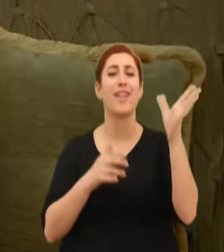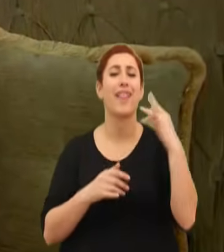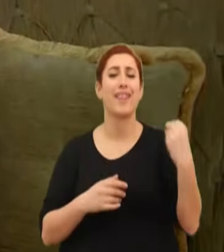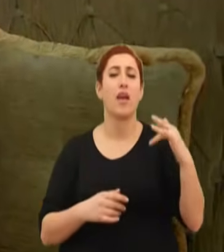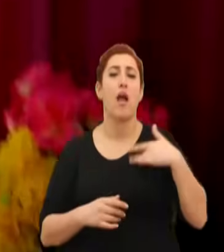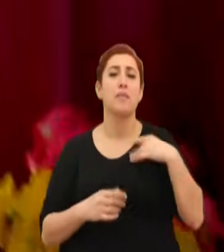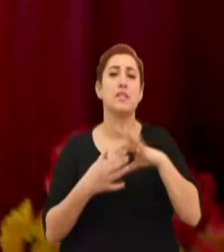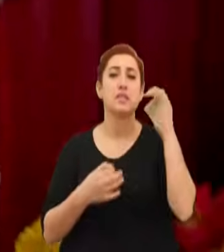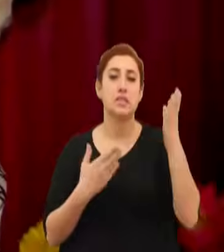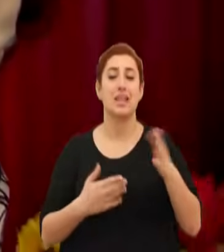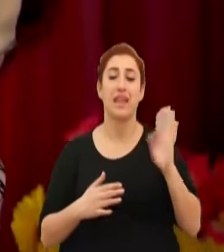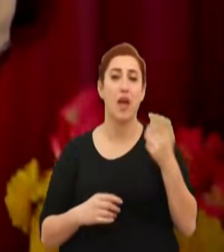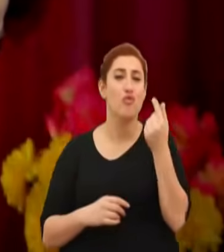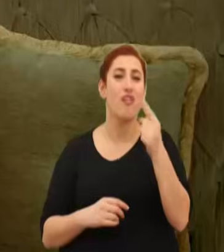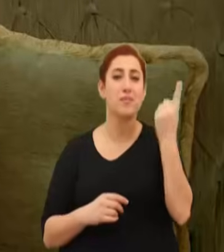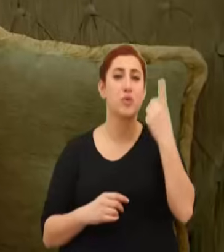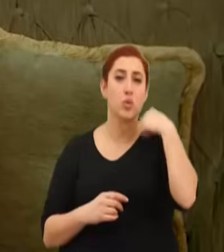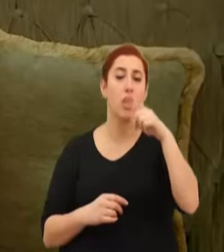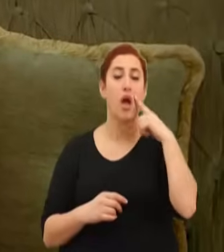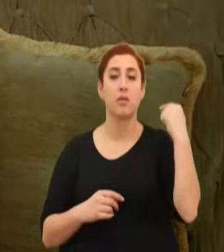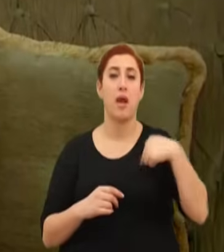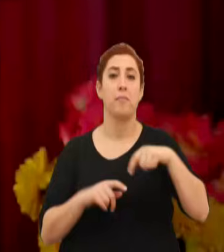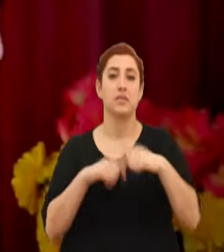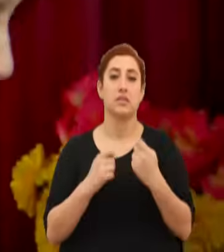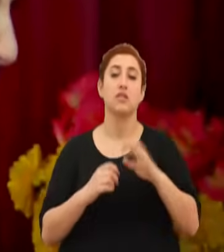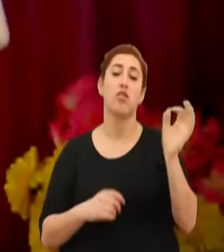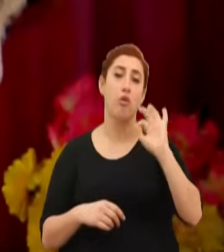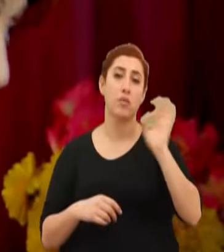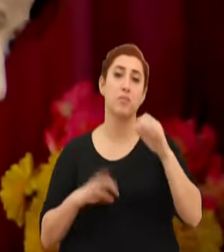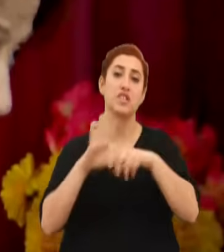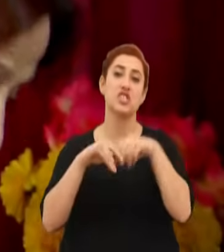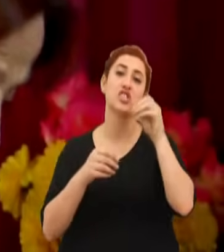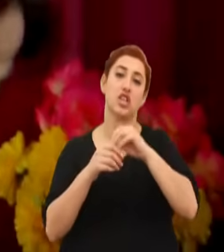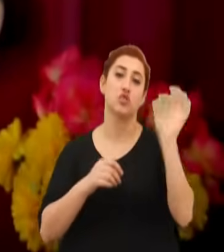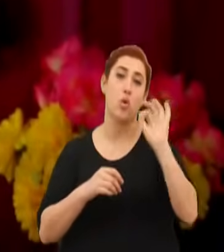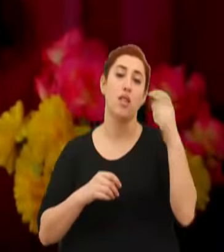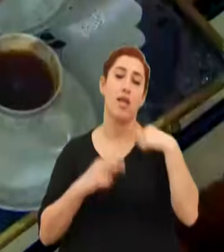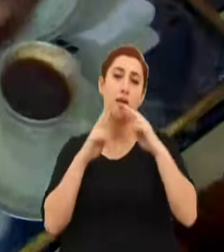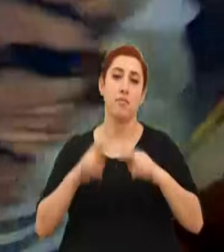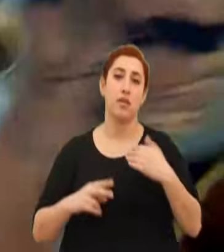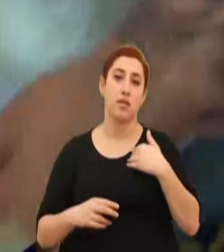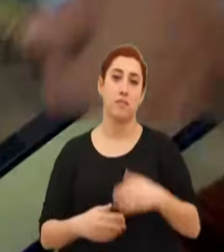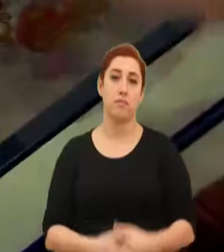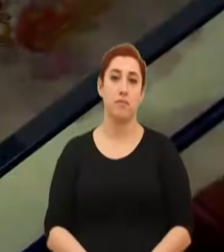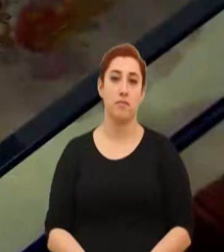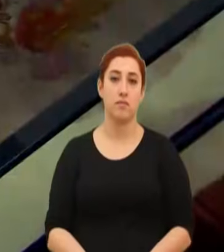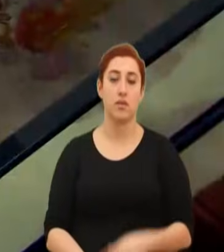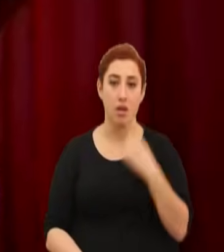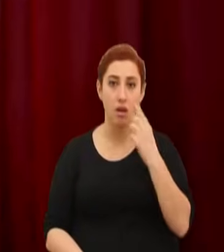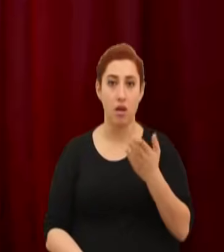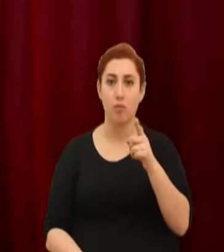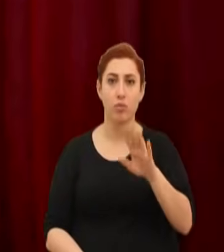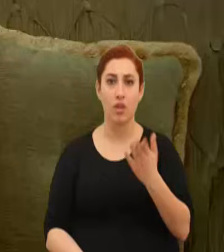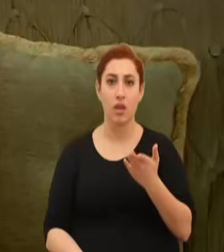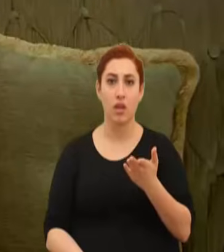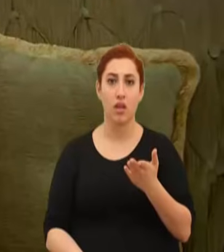en iyi kalpli insanıdır. Yani küçücük bir şey yüzünden adamın kalbini kırdın. Tabii tabii hırsızlar için öyledir eminim. Aa